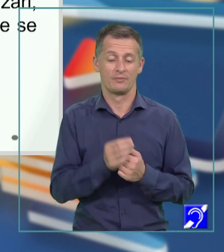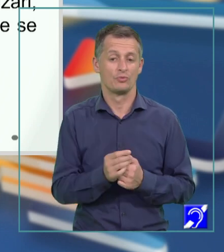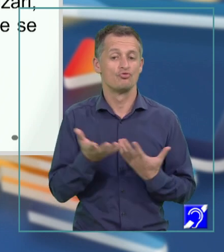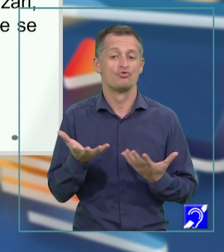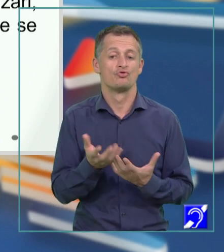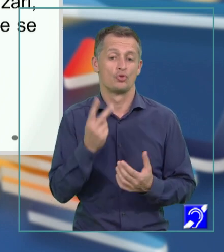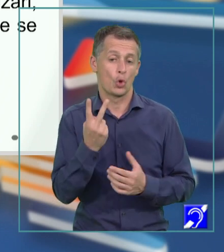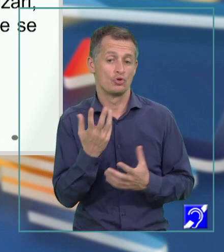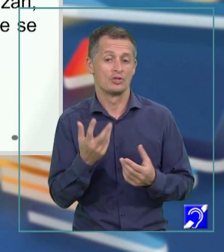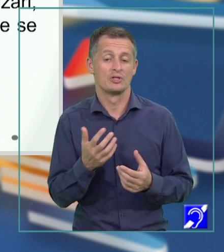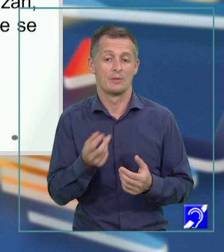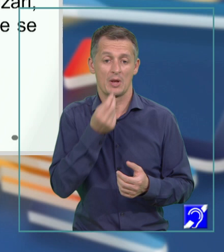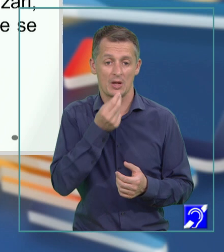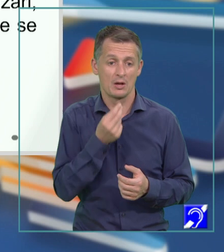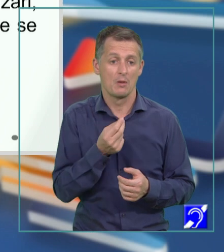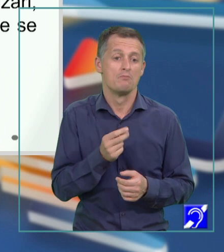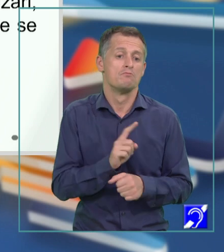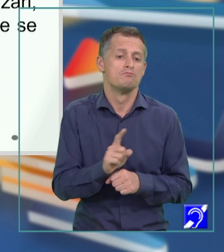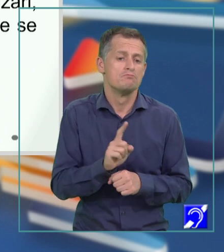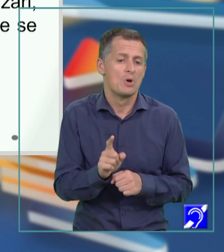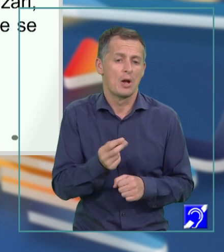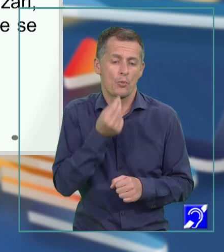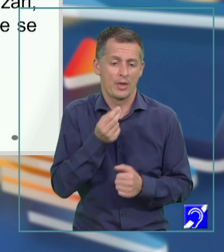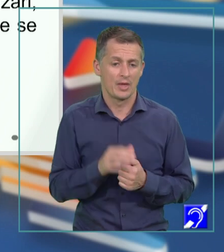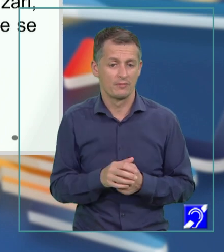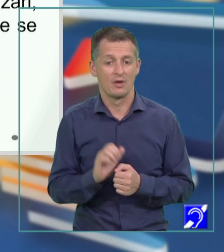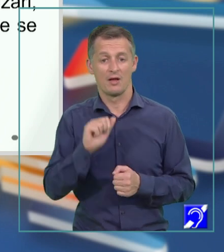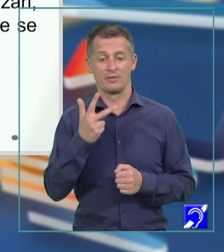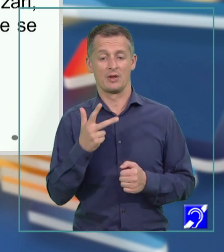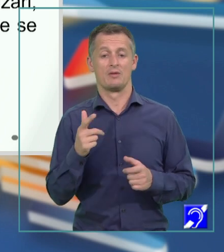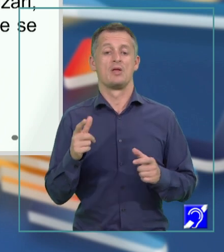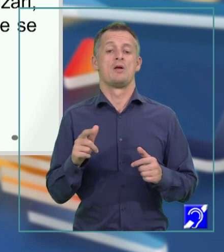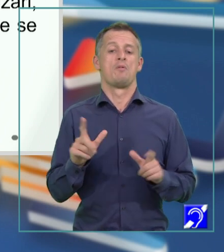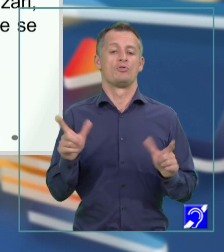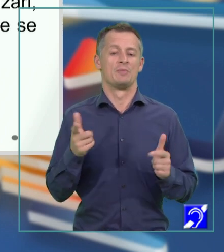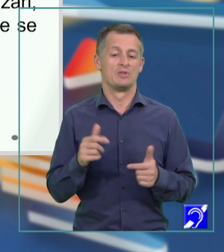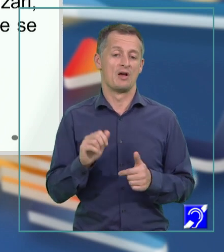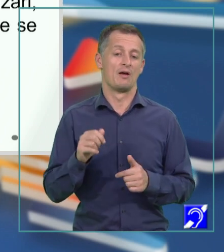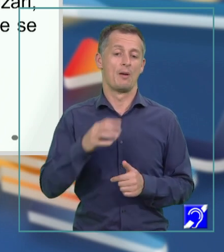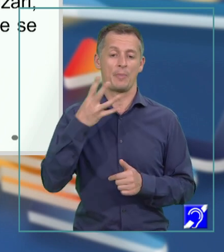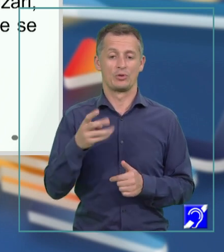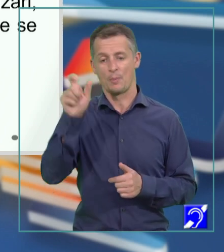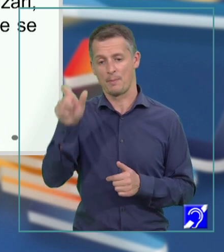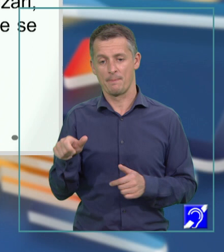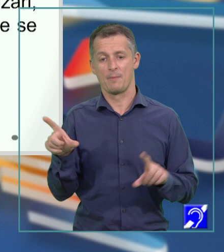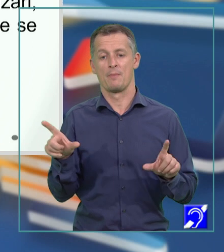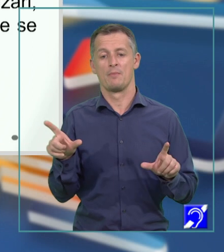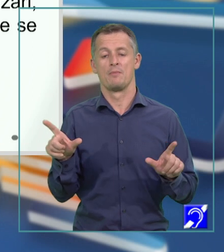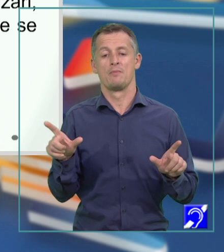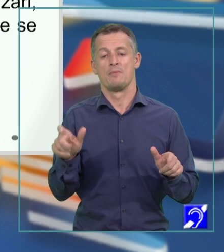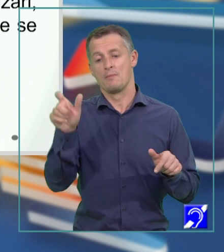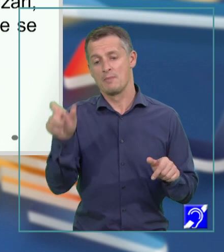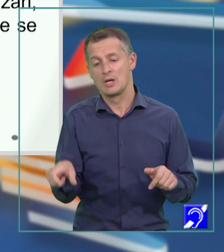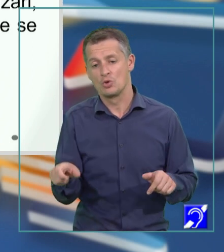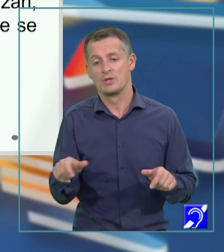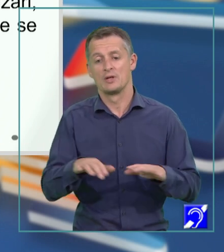se mănâncă, mâncare, bucate. 3. Ospăț. Iar 4. Meseni. Observați că și aici există mai multe sensuri, dar